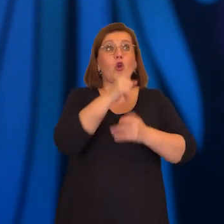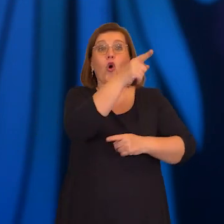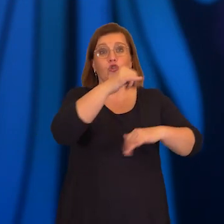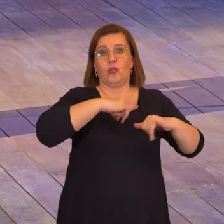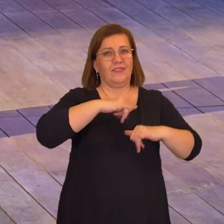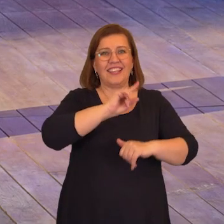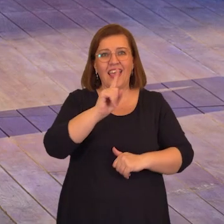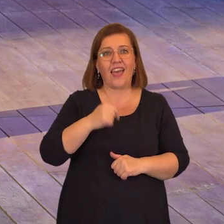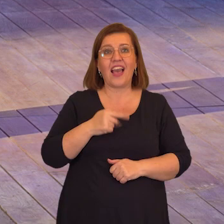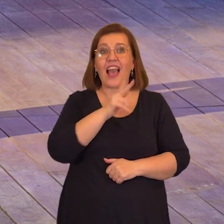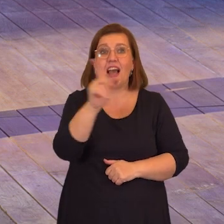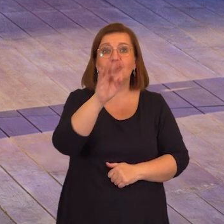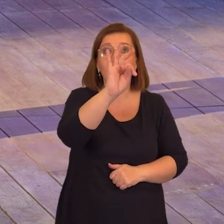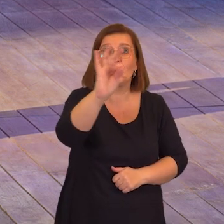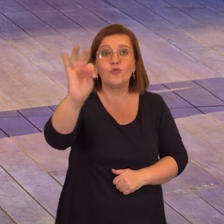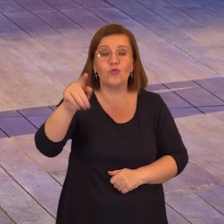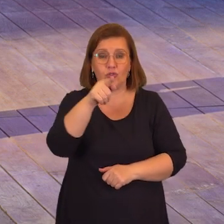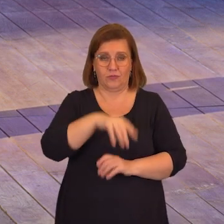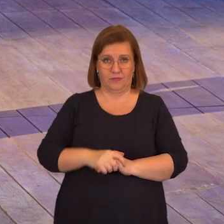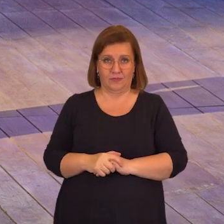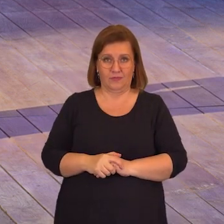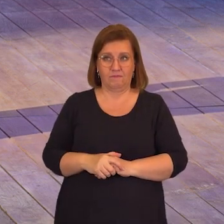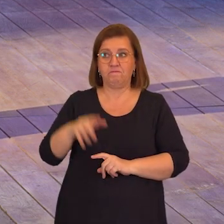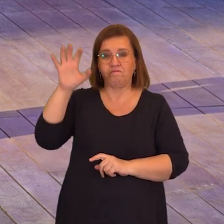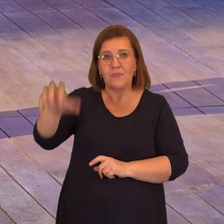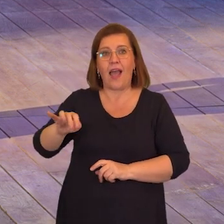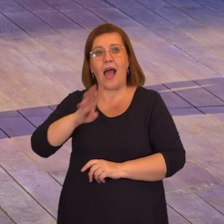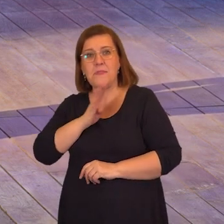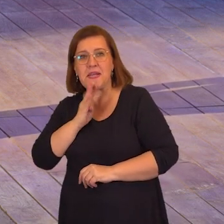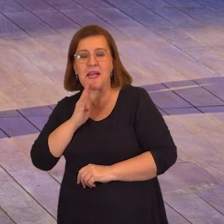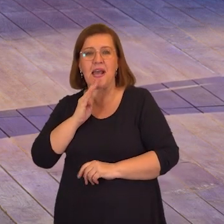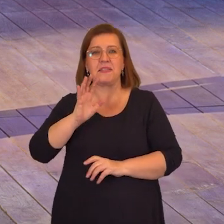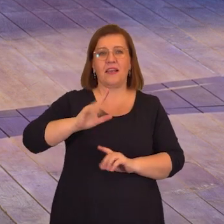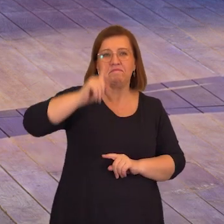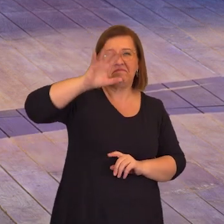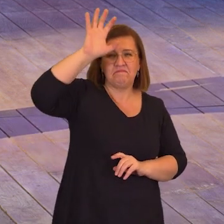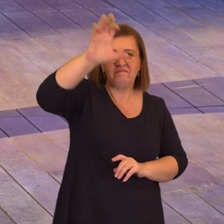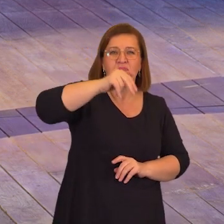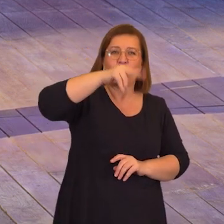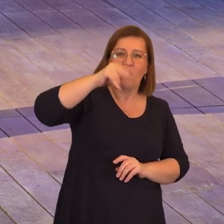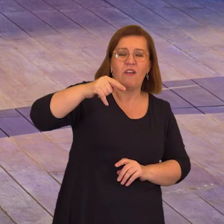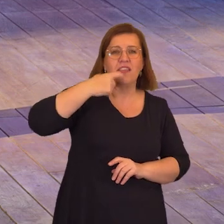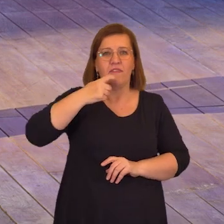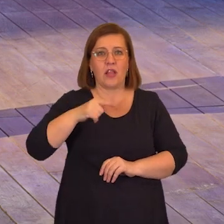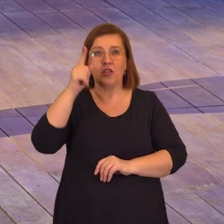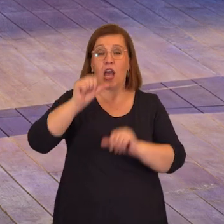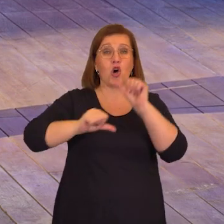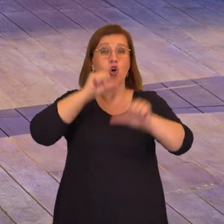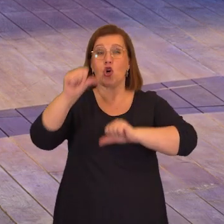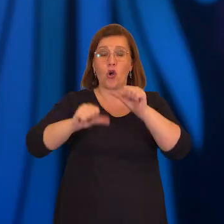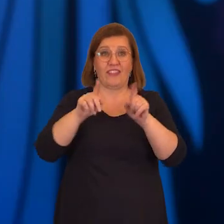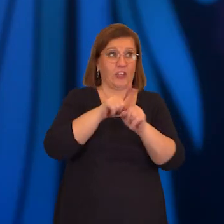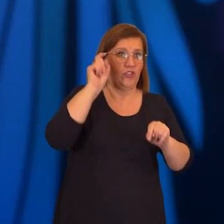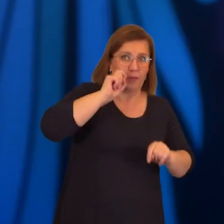po godzinie. Amerykanie, Skandynawowie i nasi sąsiedzi zza Odry wydają rocznie miliardy dolarów na